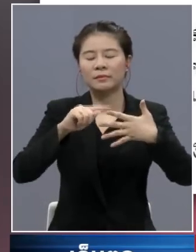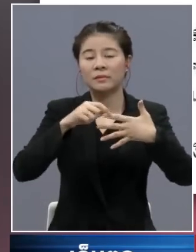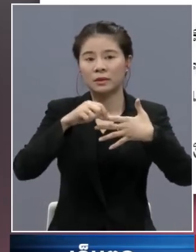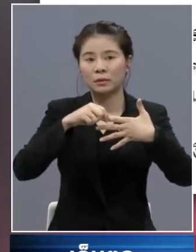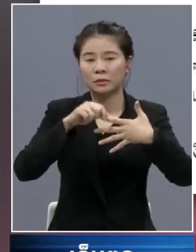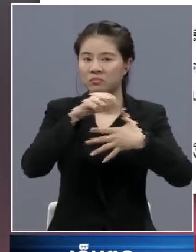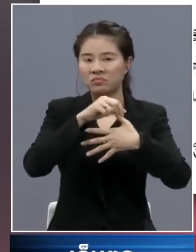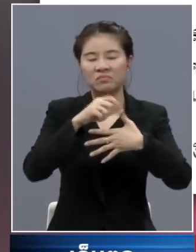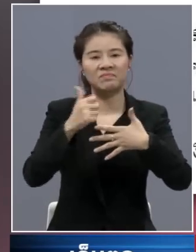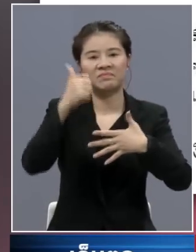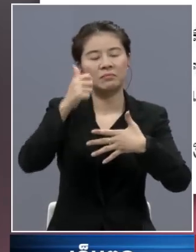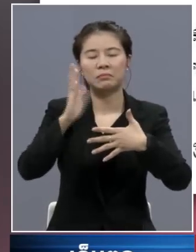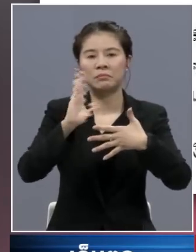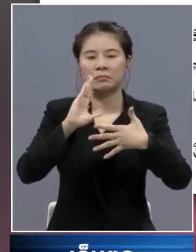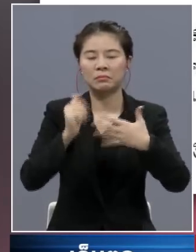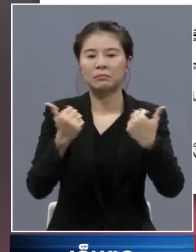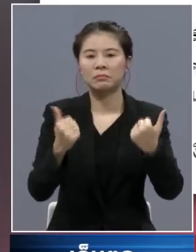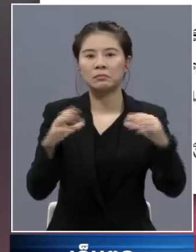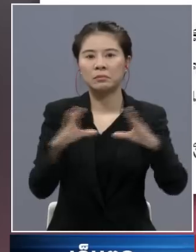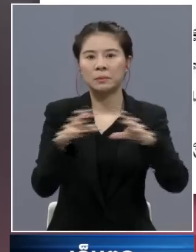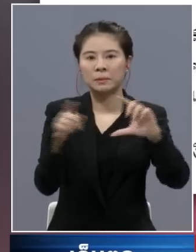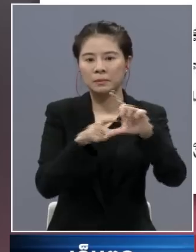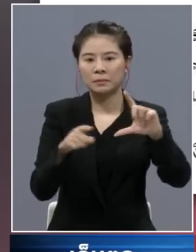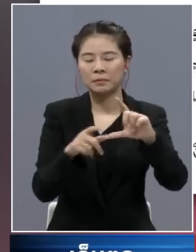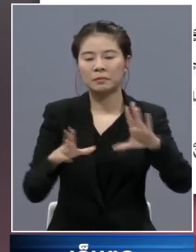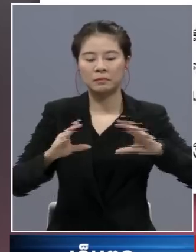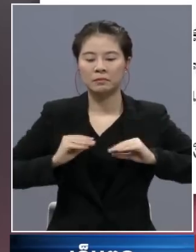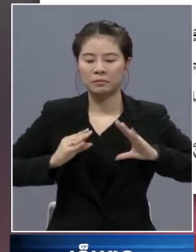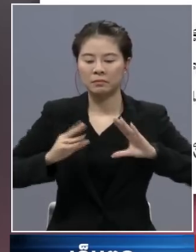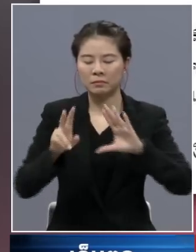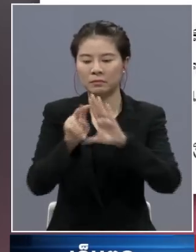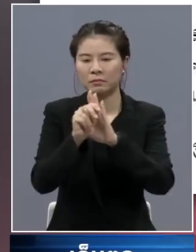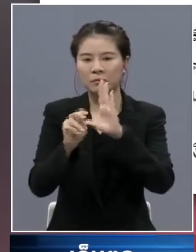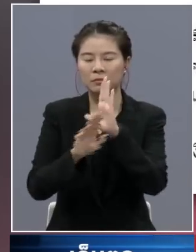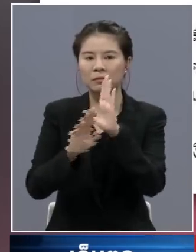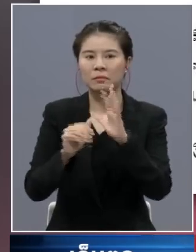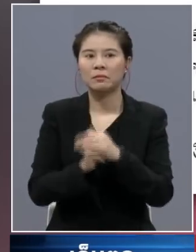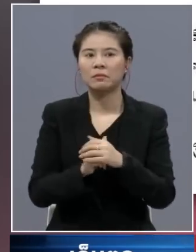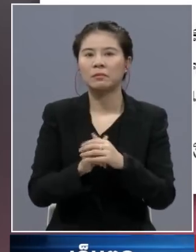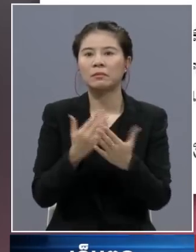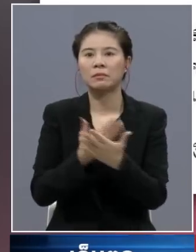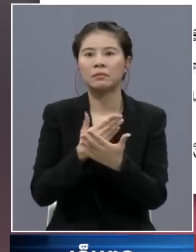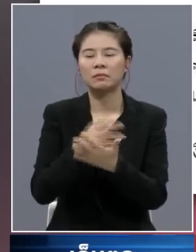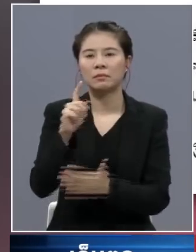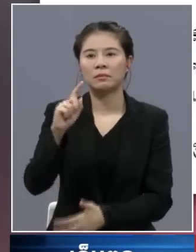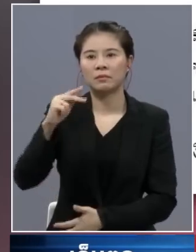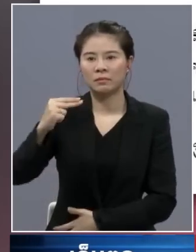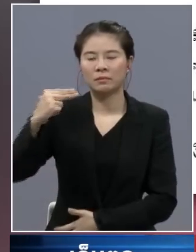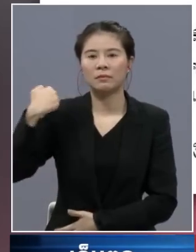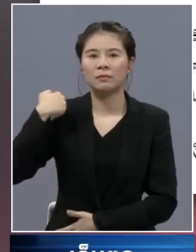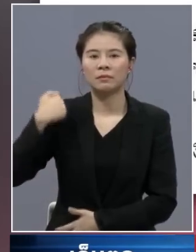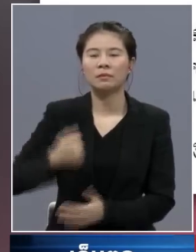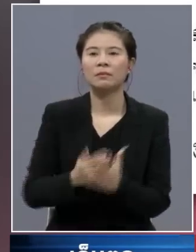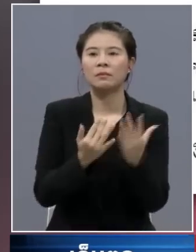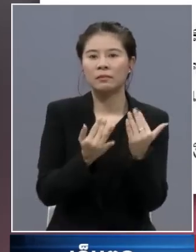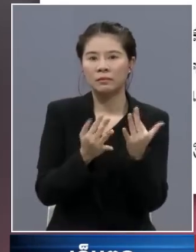ฐบาลและดูเหมือนว่าตอนนี้ก้าวไกลจะไม่เห็นด้วยกับนโยบายนี้มาตั้งแต่แรกดังนั้นเลิกหวังเลย 10,000 บาทไป